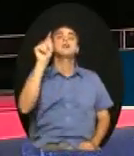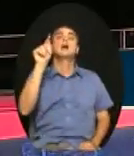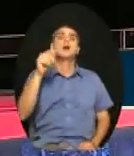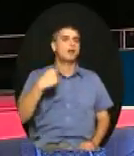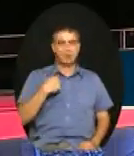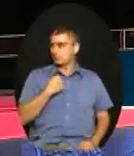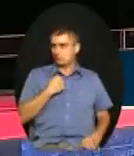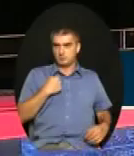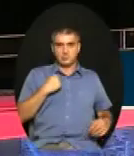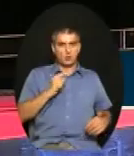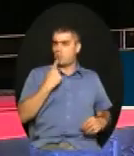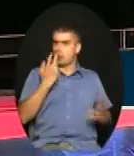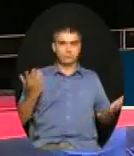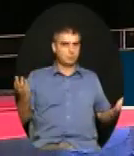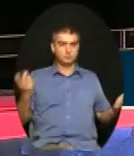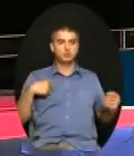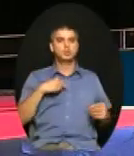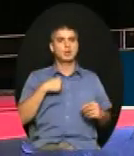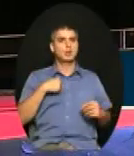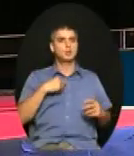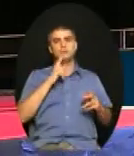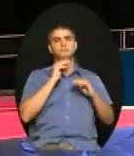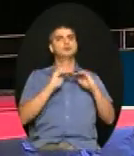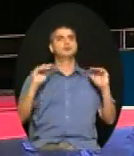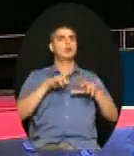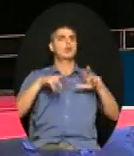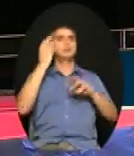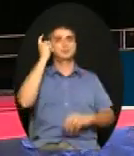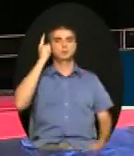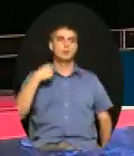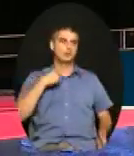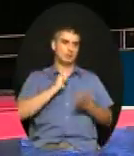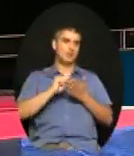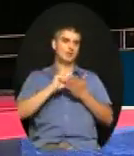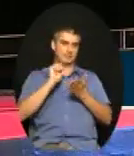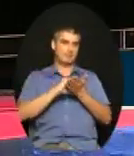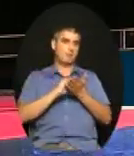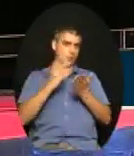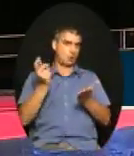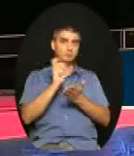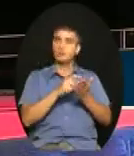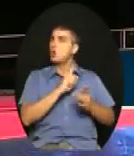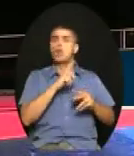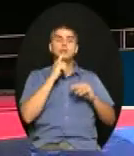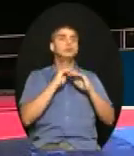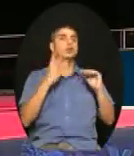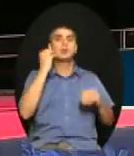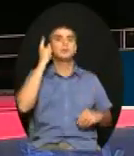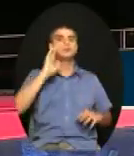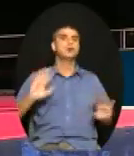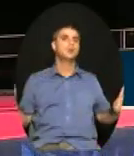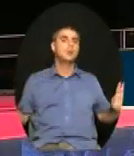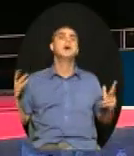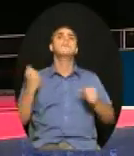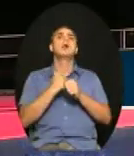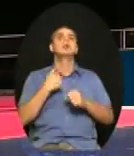מצליח. אני לא אומר שאנחנו ותשקוט הארץ 40 שנה. אני כתבתי על זה יום טור, פרסמתי אותו. לא תשקוט הארץ 40 שנה.